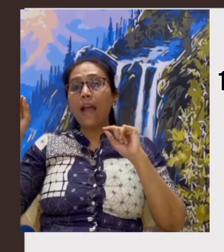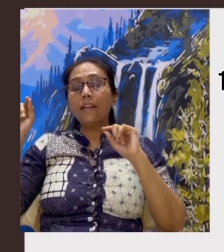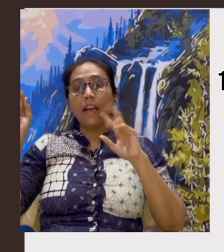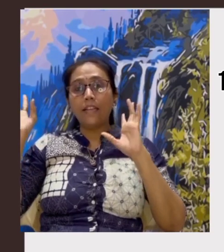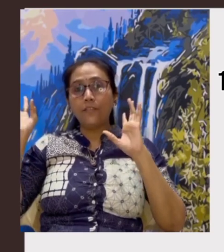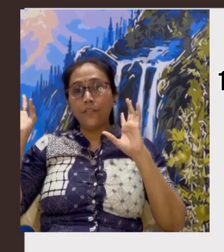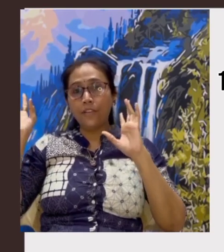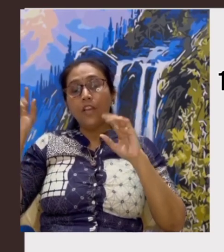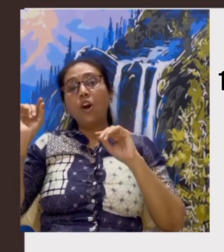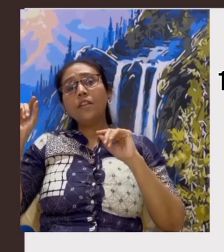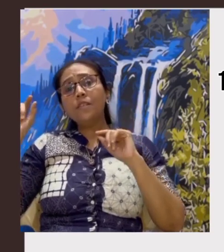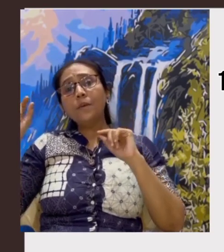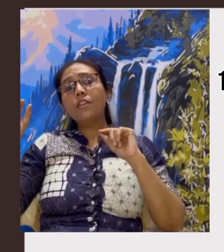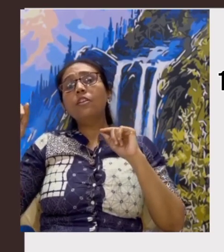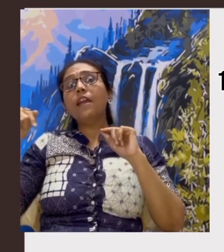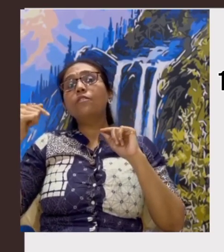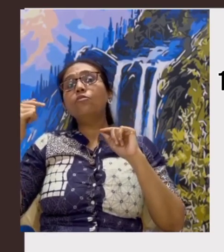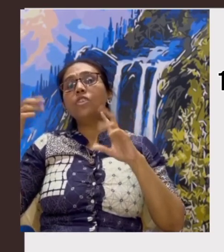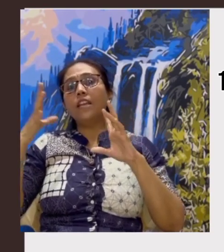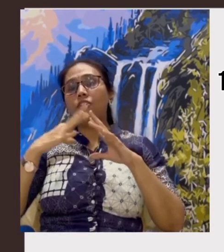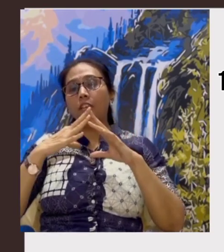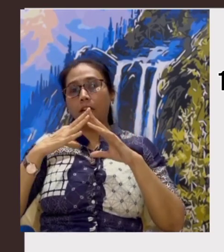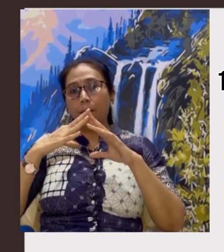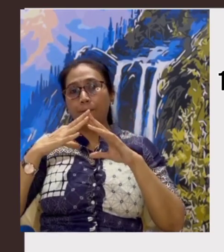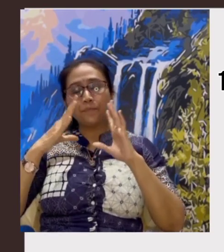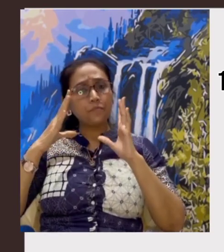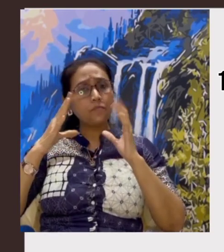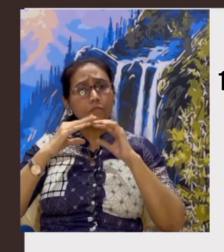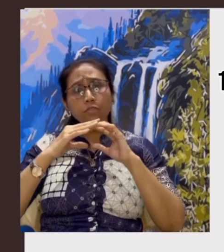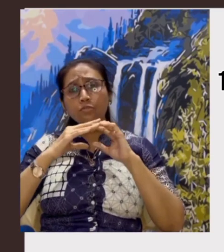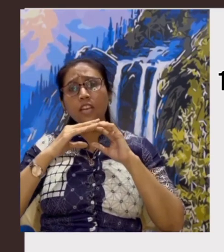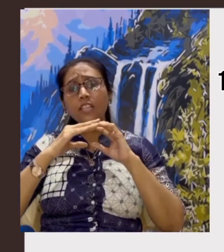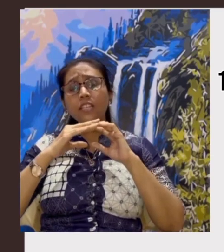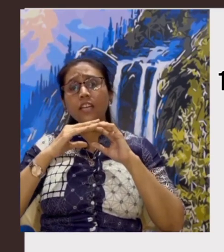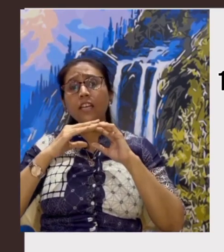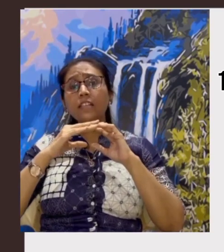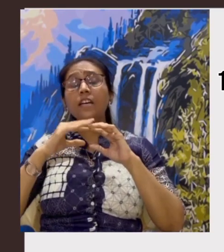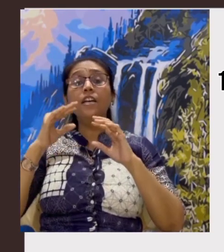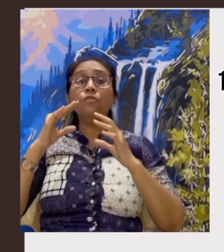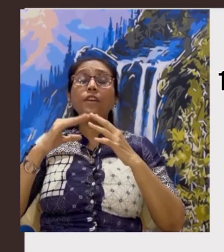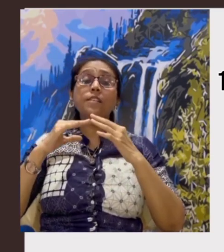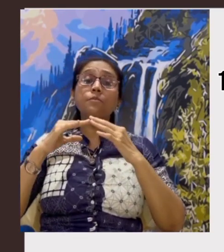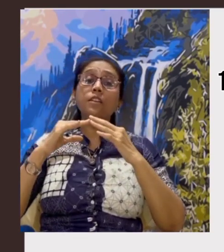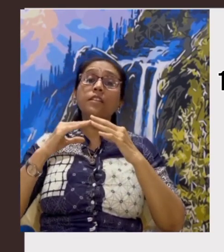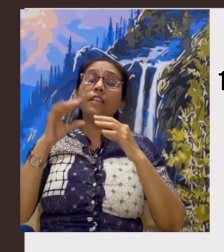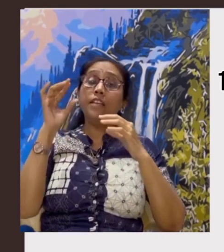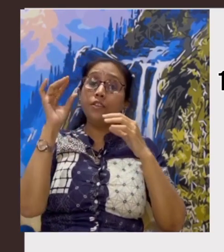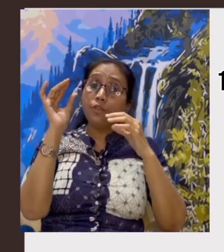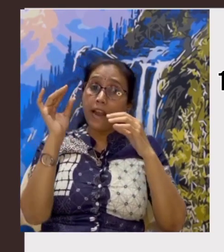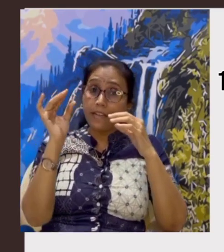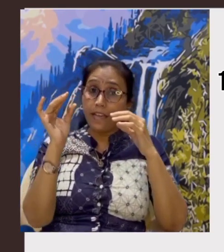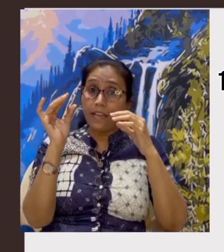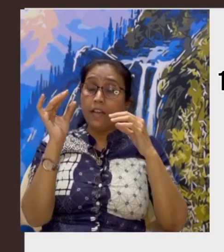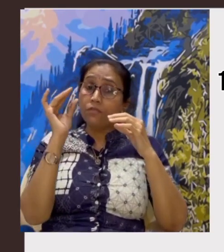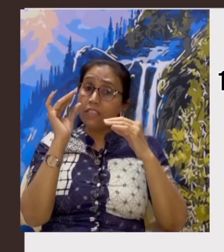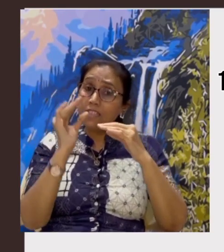एक्ट 1950, और इस पर्टिकुलर एक्ट को चैलेंज किया गया। क्यों चैलेंज किया गया था? क्योंकि ऐसा बोलना था कि ये जो एक्ट